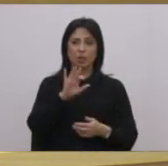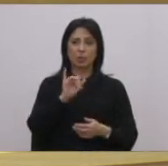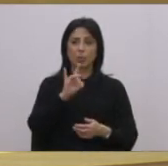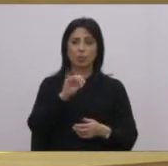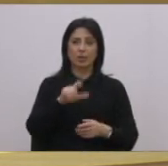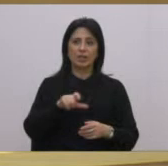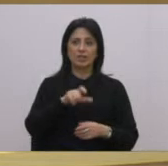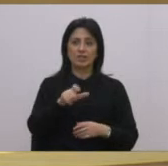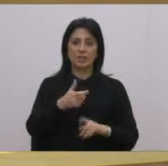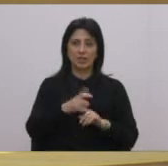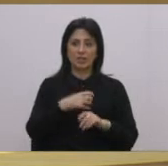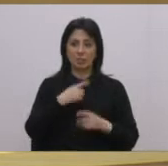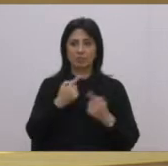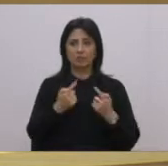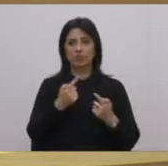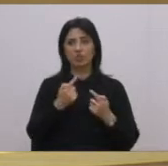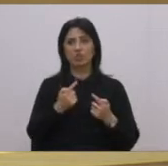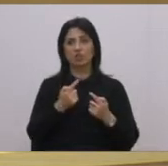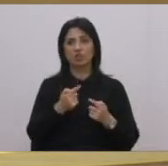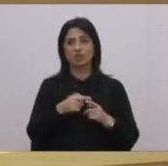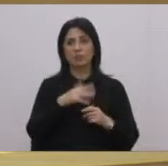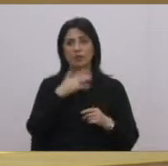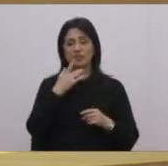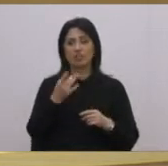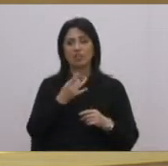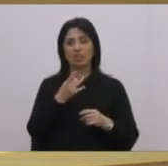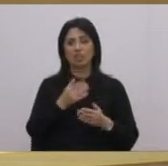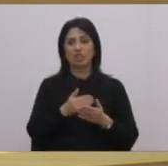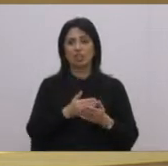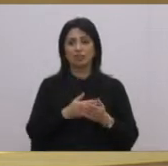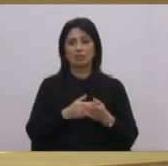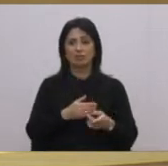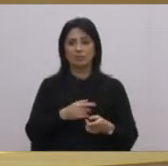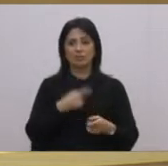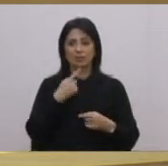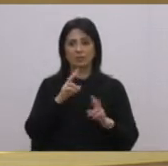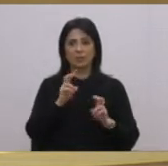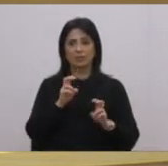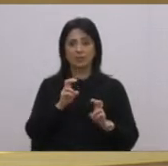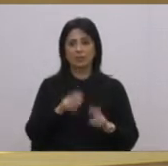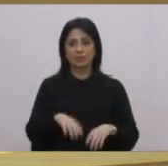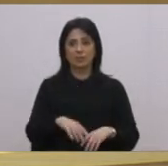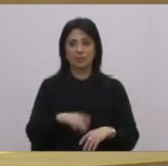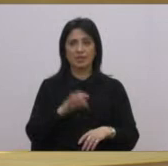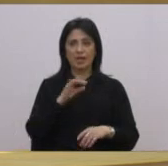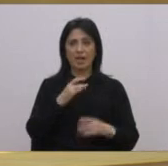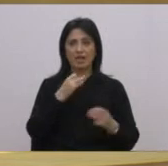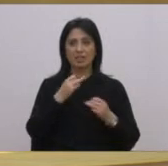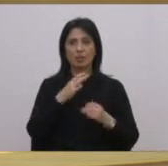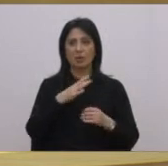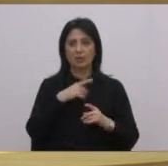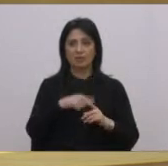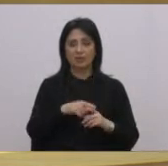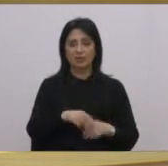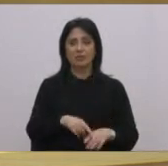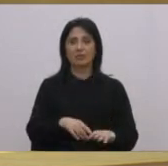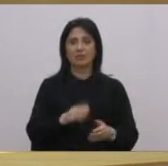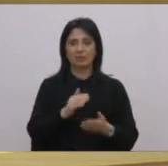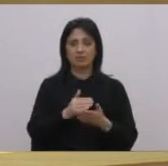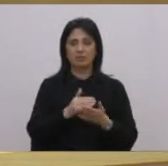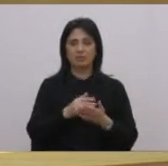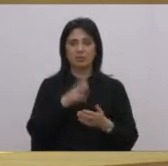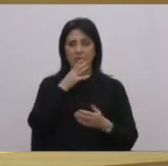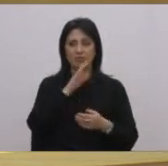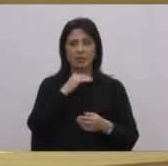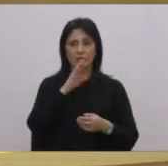ძალიან მნიშვნელოვანია. ჩვენ ბევრჯერ ჰქონდა ამ თემაზე საუბარი, ბატონ ილიასთანაც ჰქონდა, მაგრამ არ გვეყო იმ